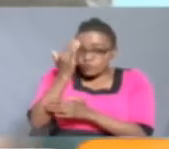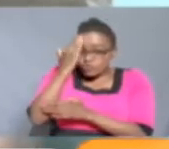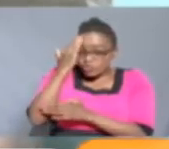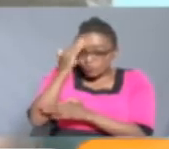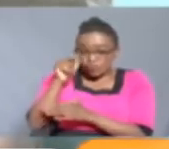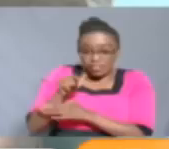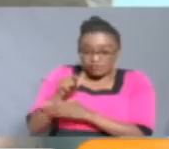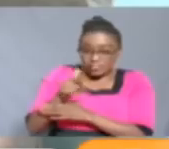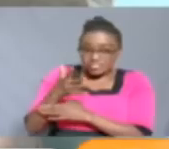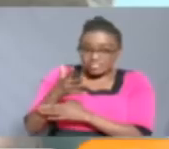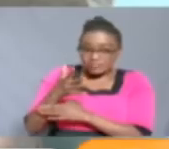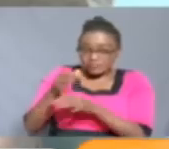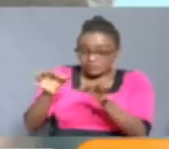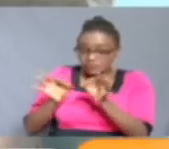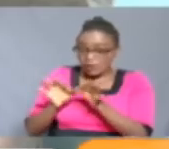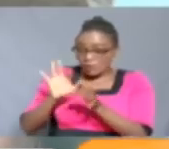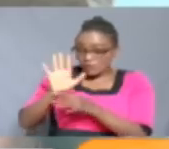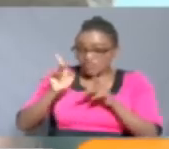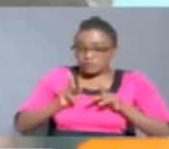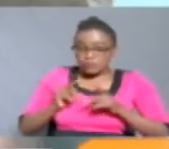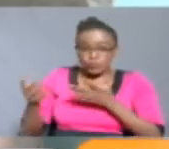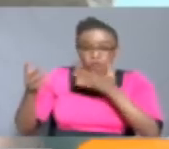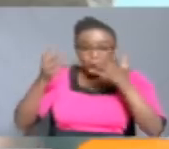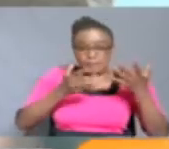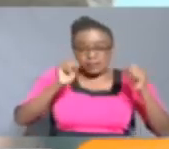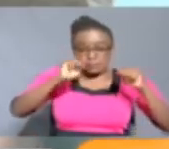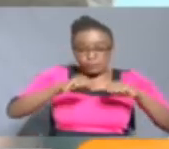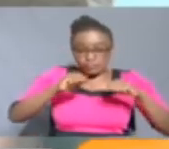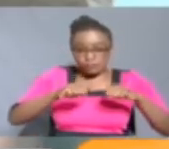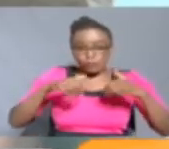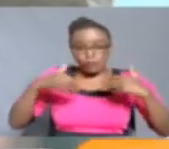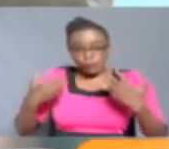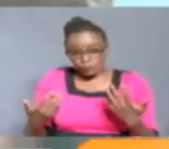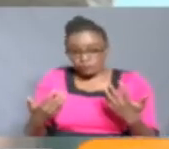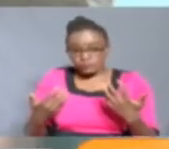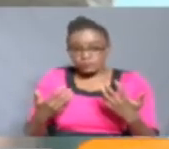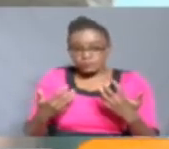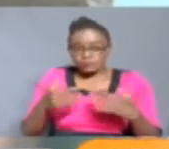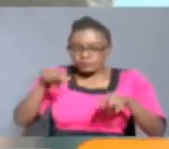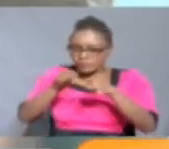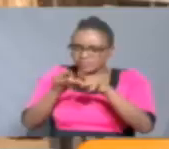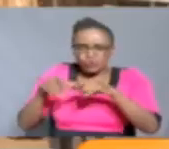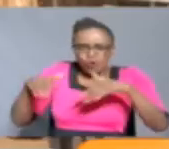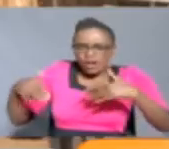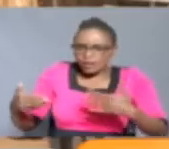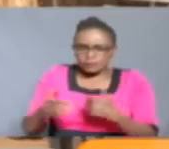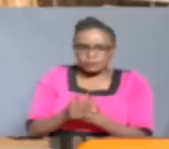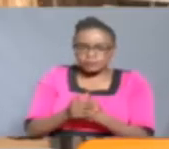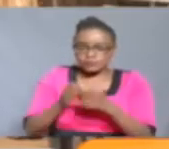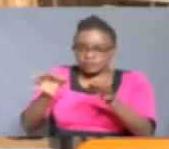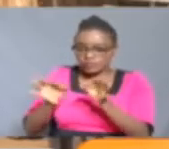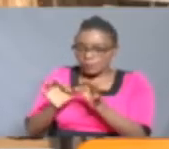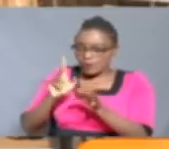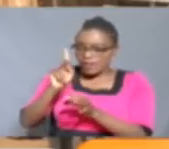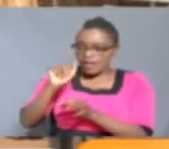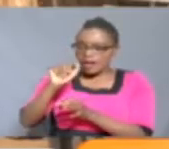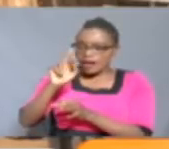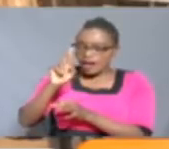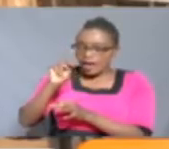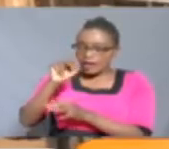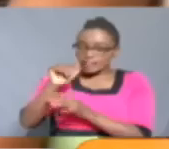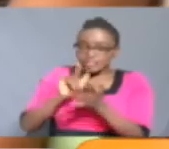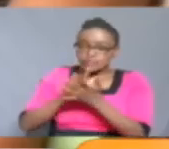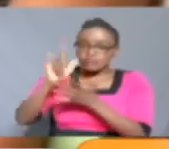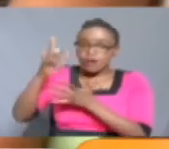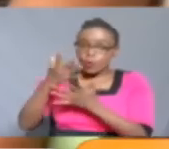ama milia familia yetu watano tutawalete au amatabia iko na muna gani. Familia Karanja ilikuwa imesafiri kwenda